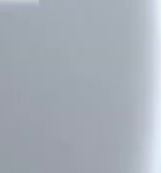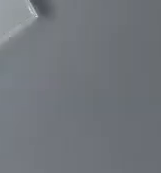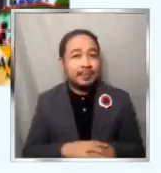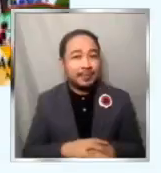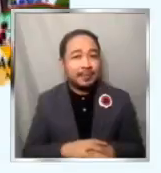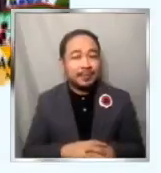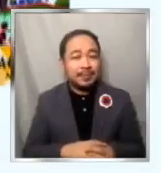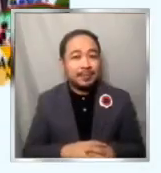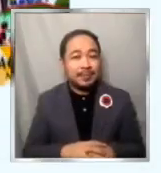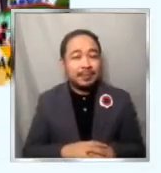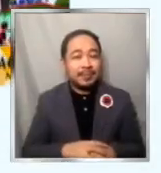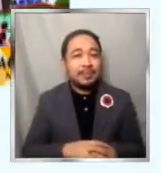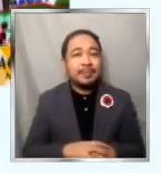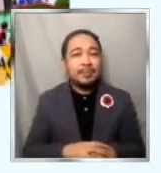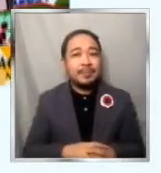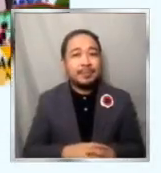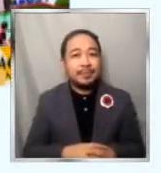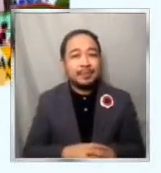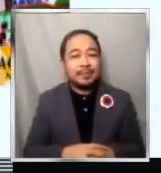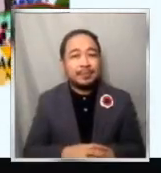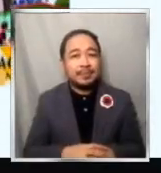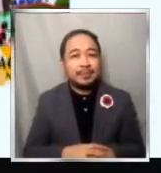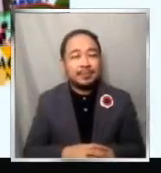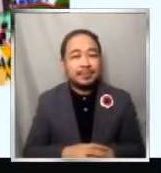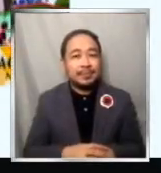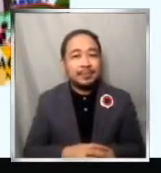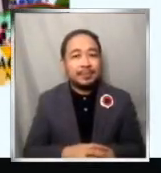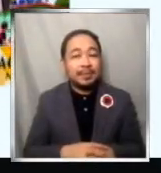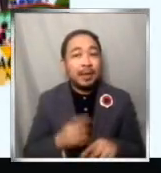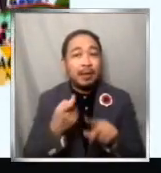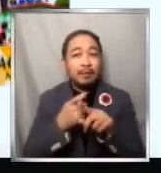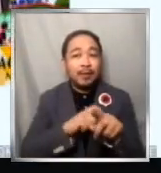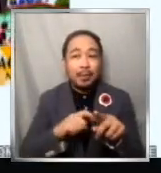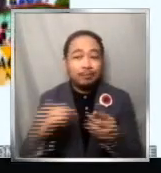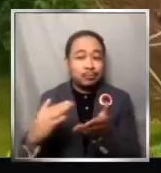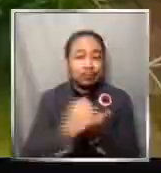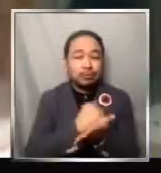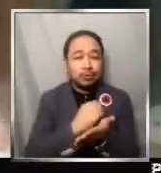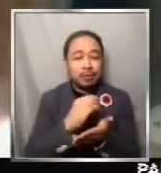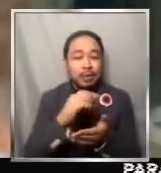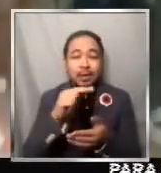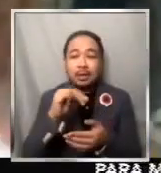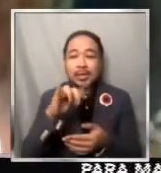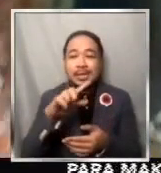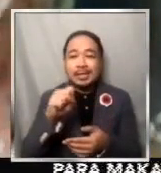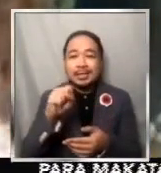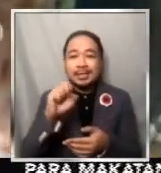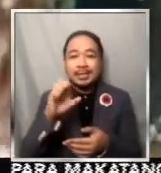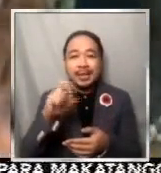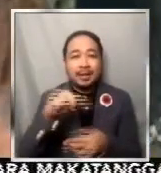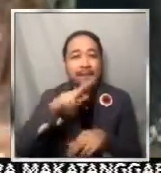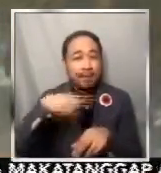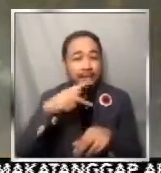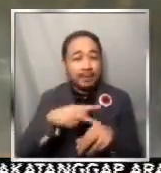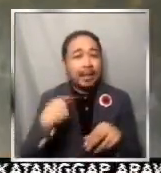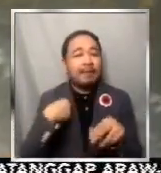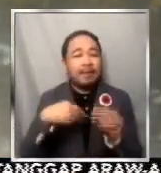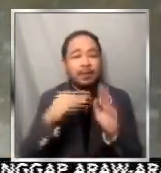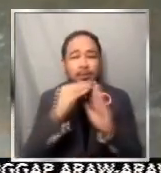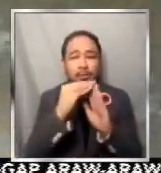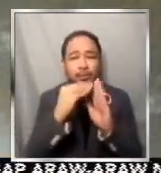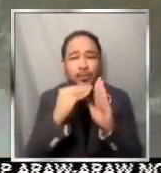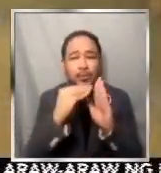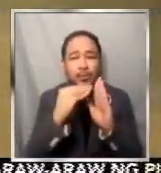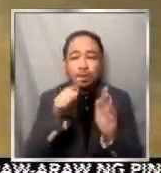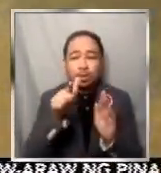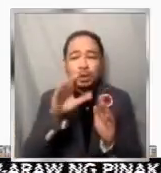Luzon, Visayas, Mindanao. Batay sa datos ng Nielsen Philippines, nagtala ng 20.6% average